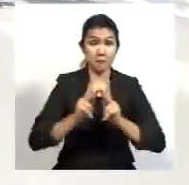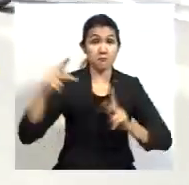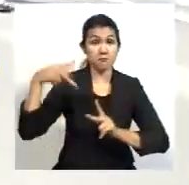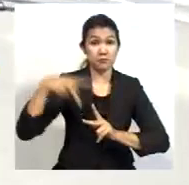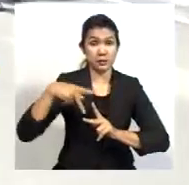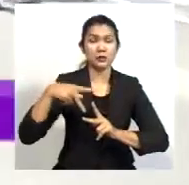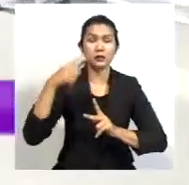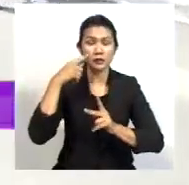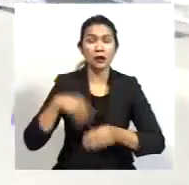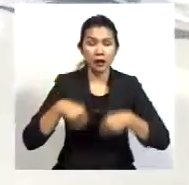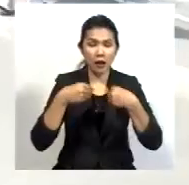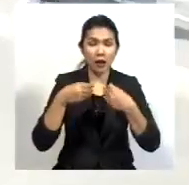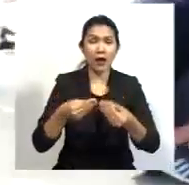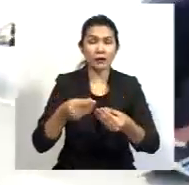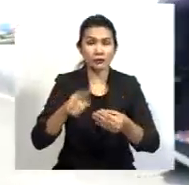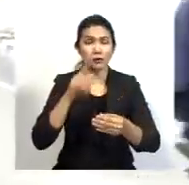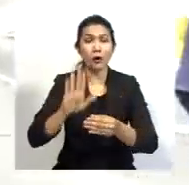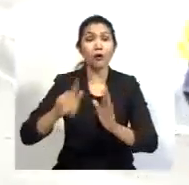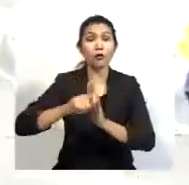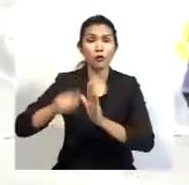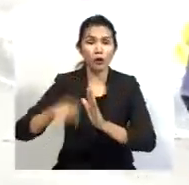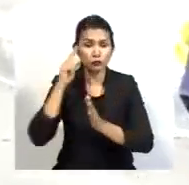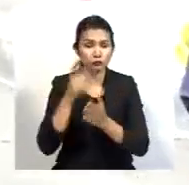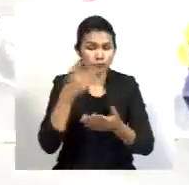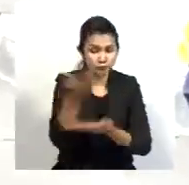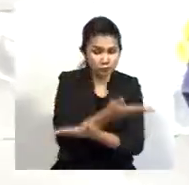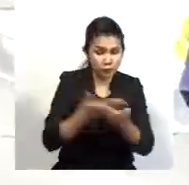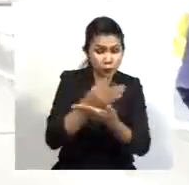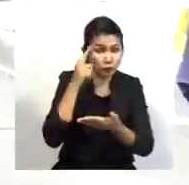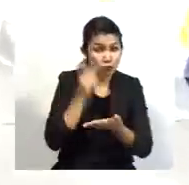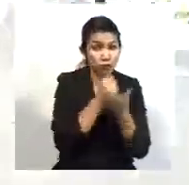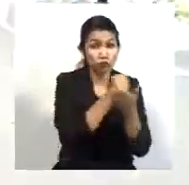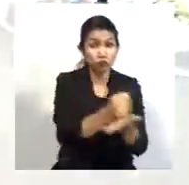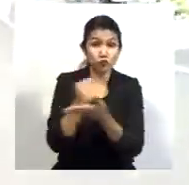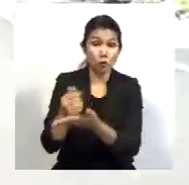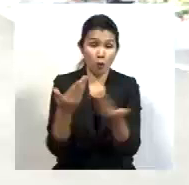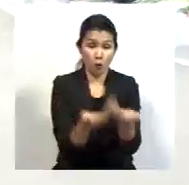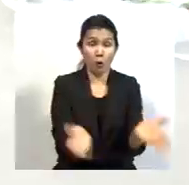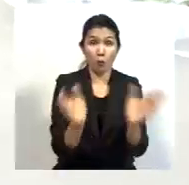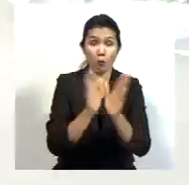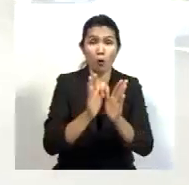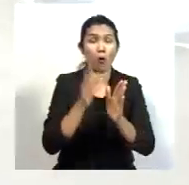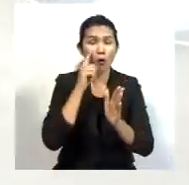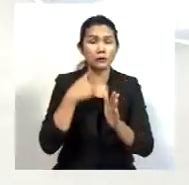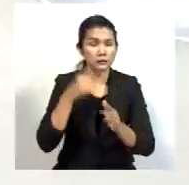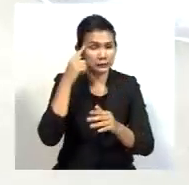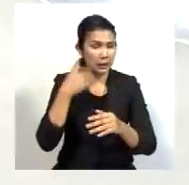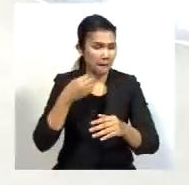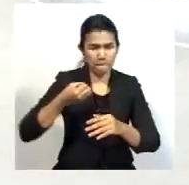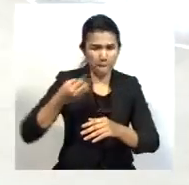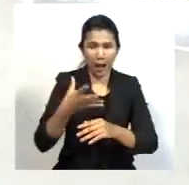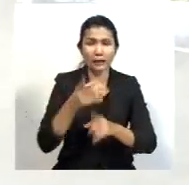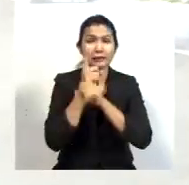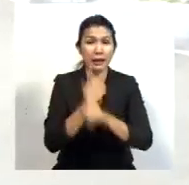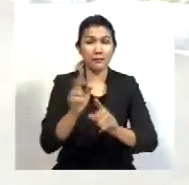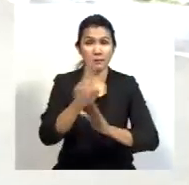เหตุที่จังหวัดนครราชสีมาขึ้นเพื่อพิจารณาเงินช่วยเหลือให้กับครอบครัวผู้เสียชีวิตสูงสุดเท่าที่ระเบียบจะสามาร